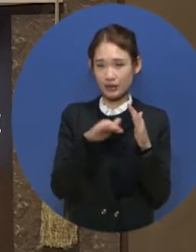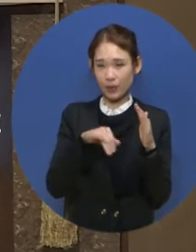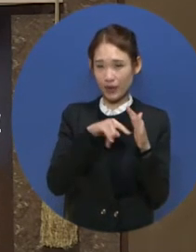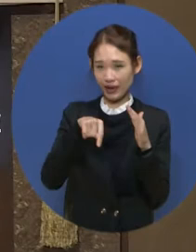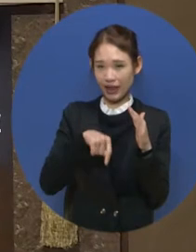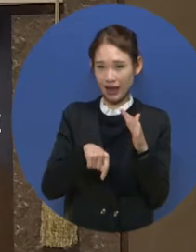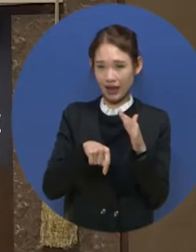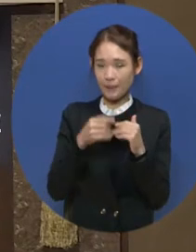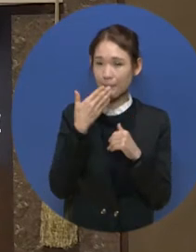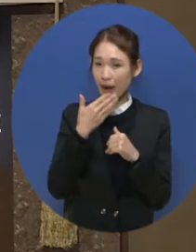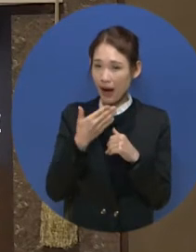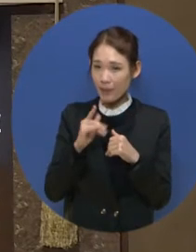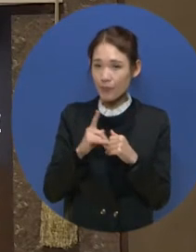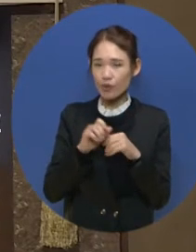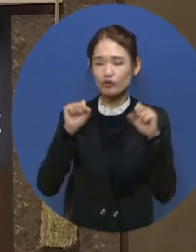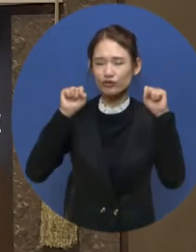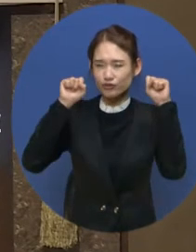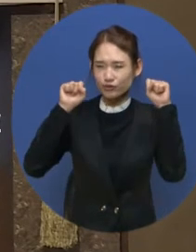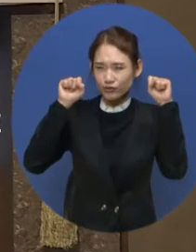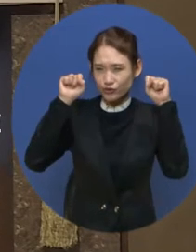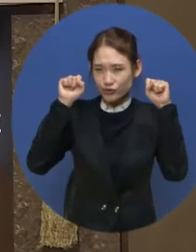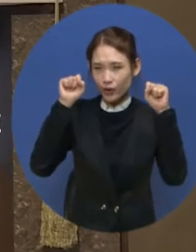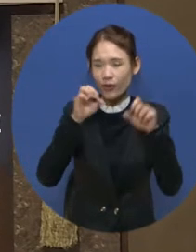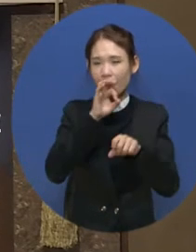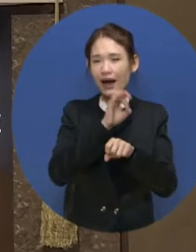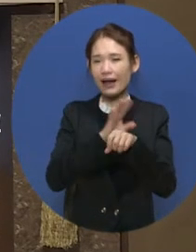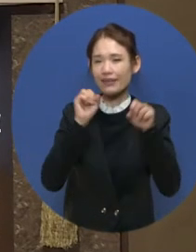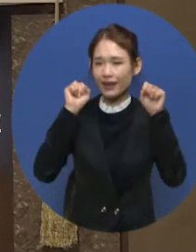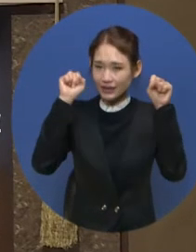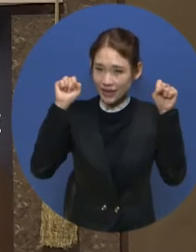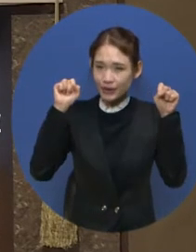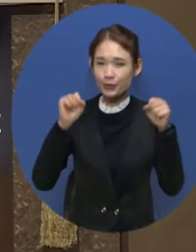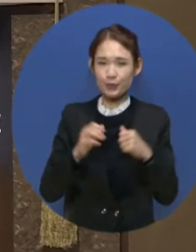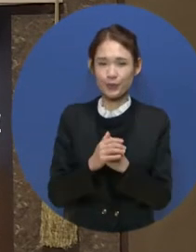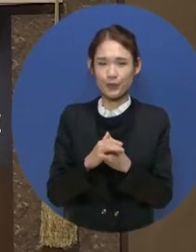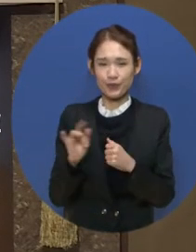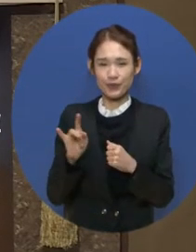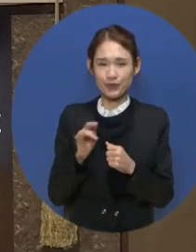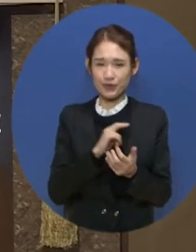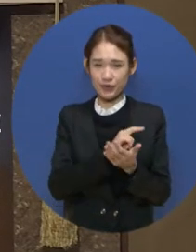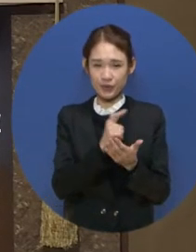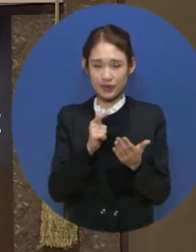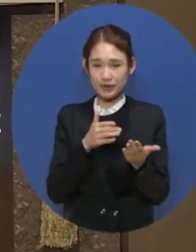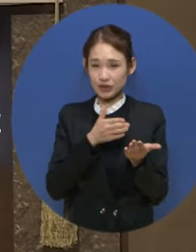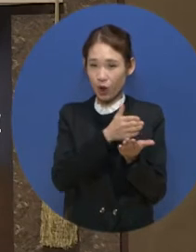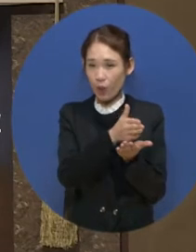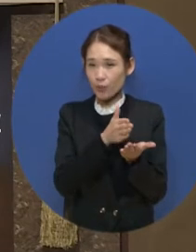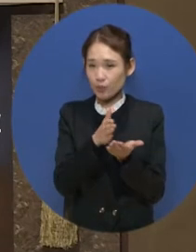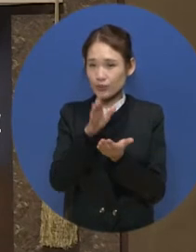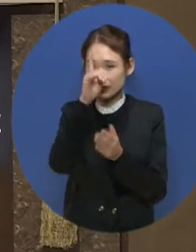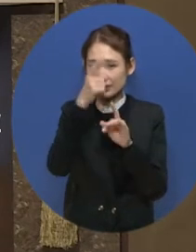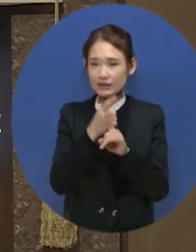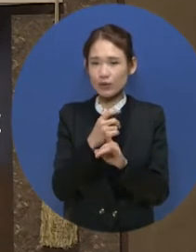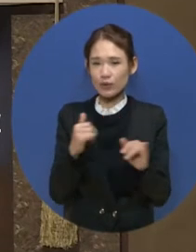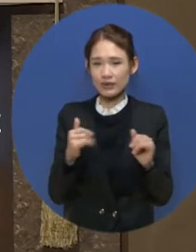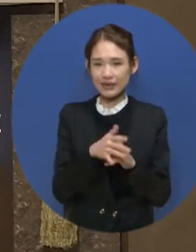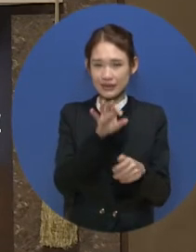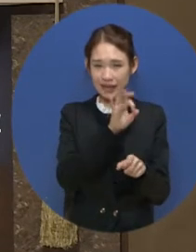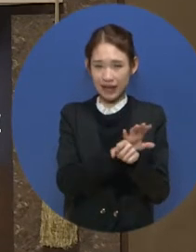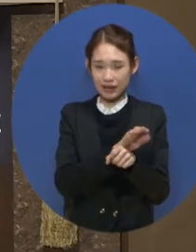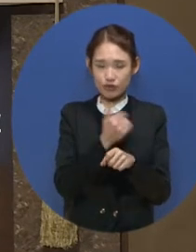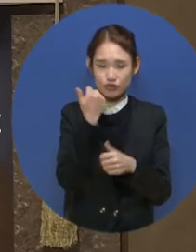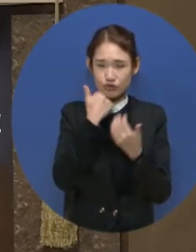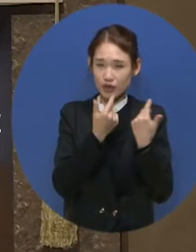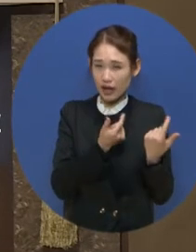운동이나 여러가지 스트레칭 뭐 이런거를 할 수 있는 것을 저희 이제 전문 치료사 들이 간단하게 누구나 보편적으로